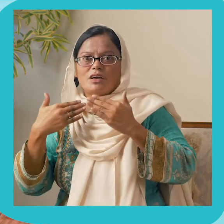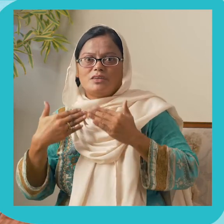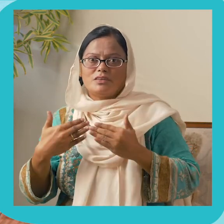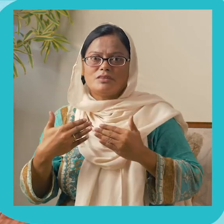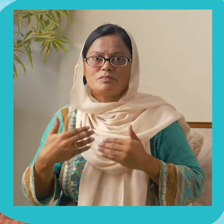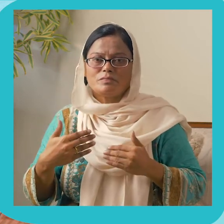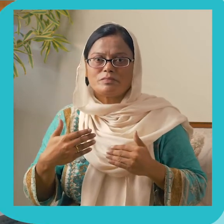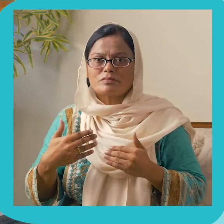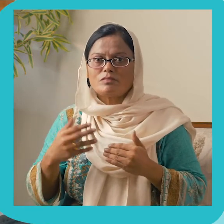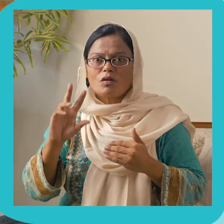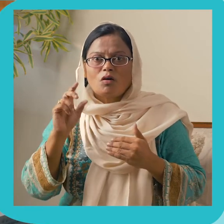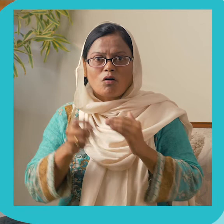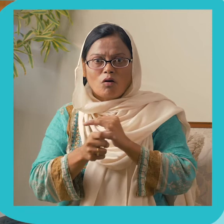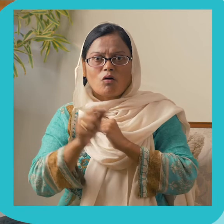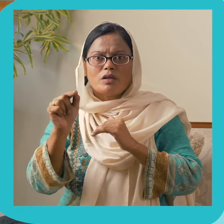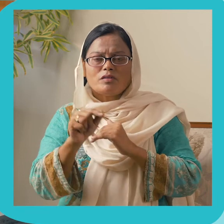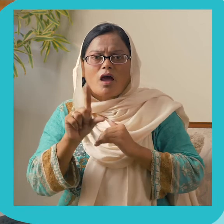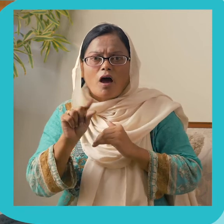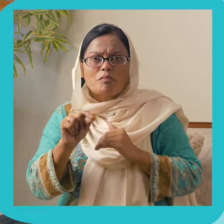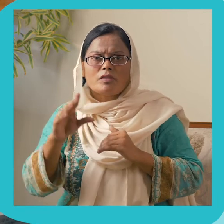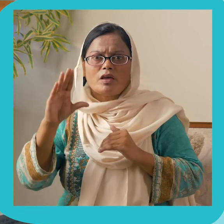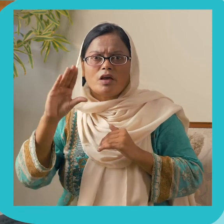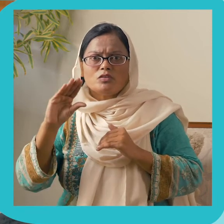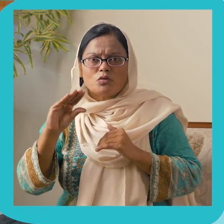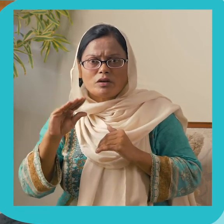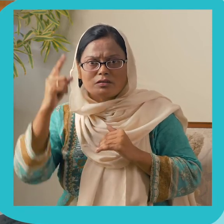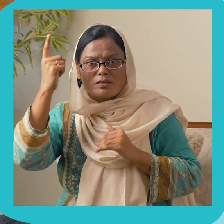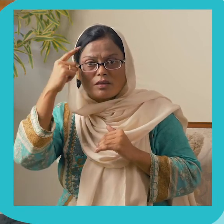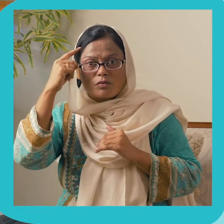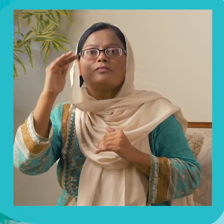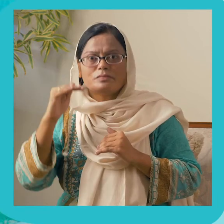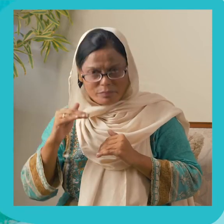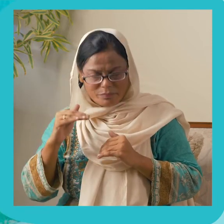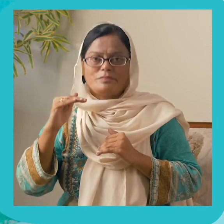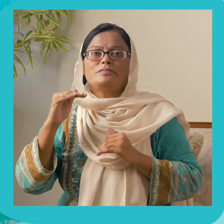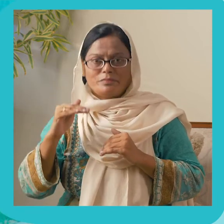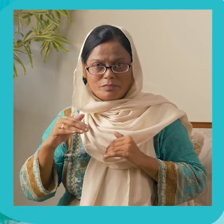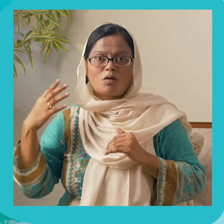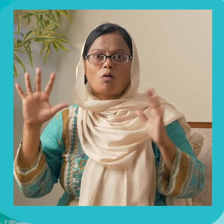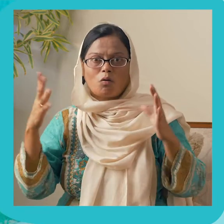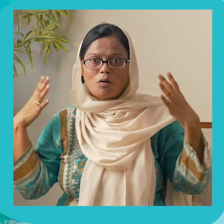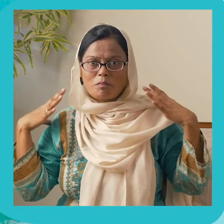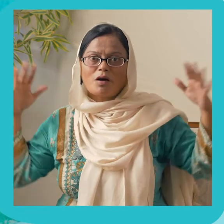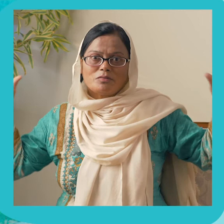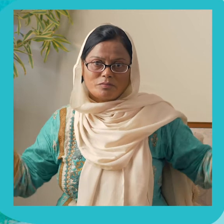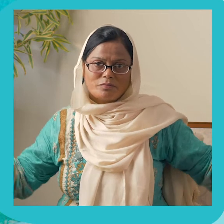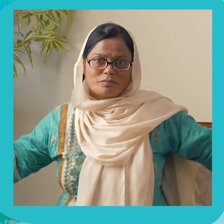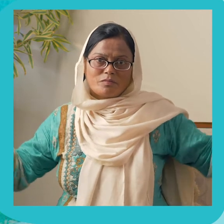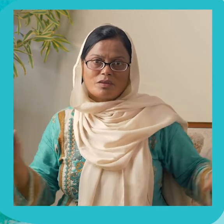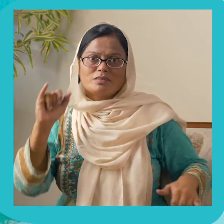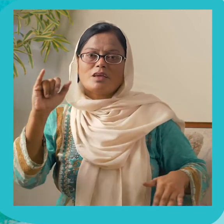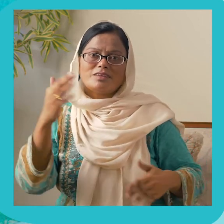ऑलिव ने अपने छोटे से सर को ऊपर नीचे हिलाया और बाजू लहराए जैसे कि शुक्रिया अदा कर रहा